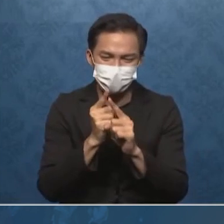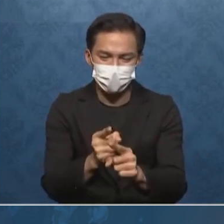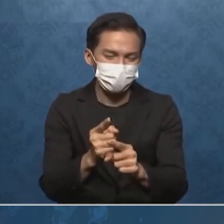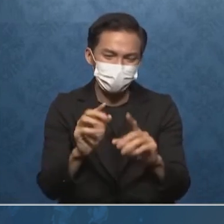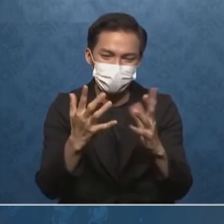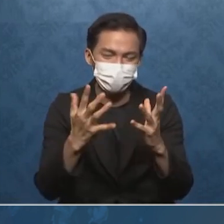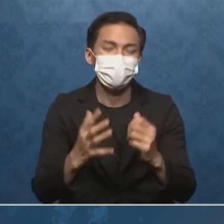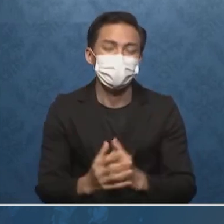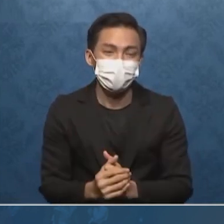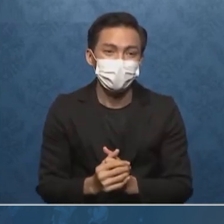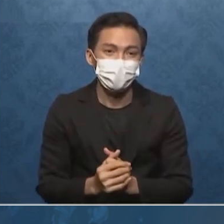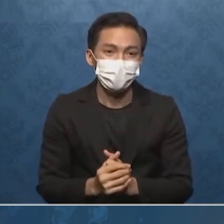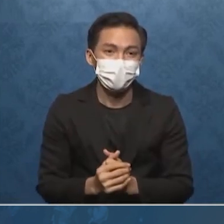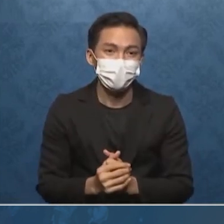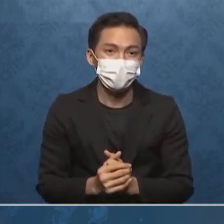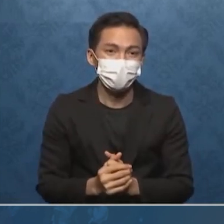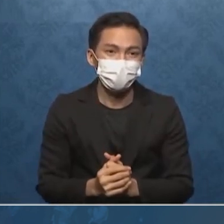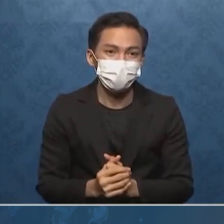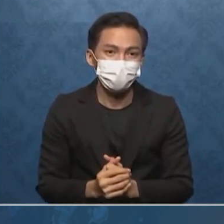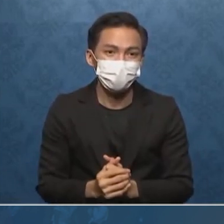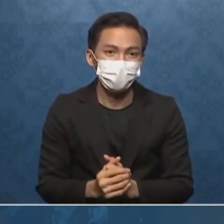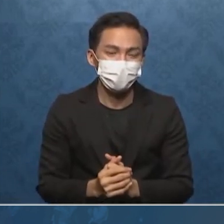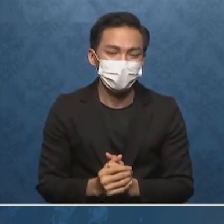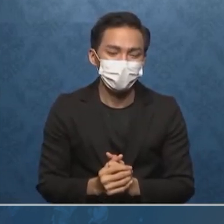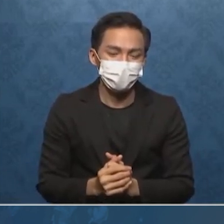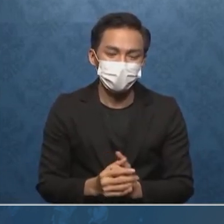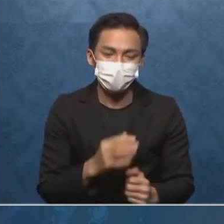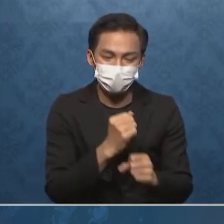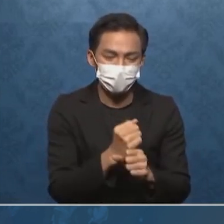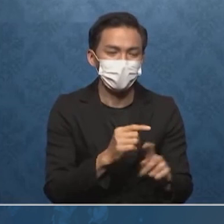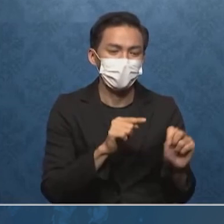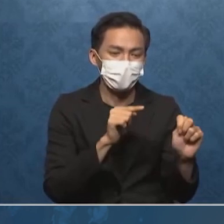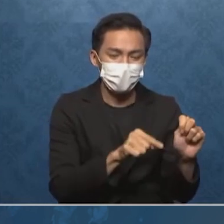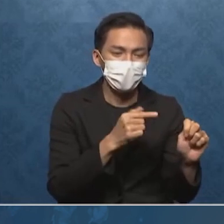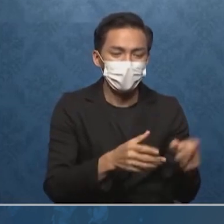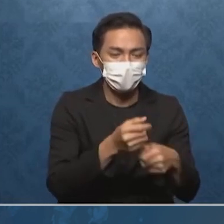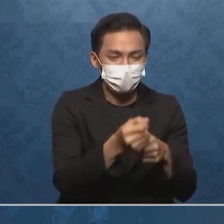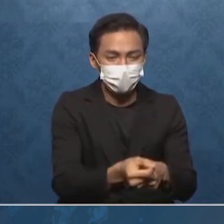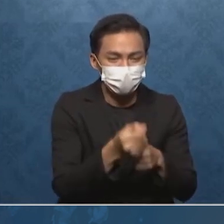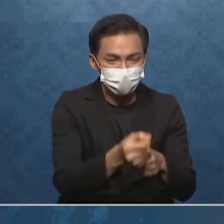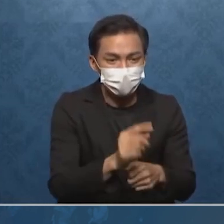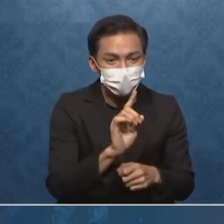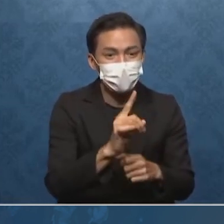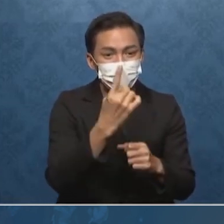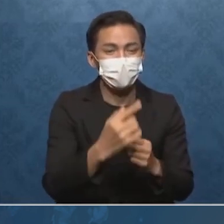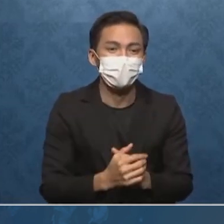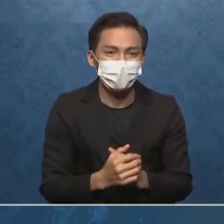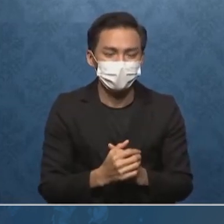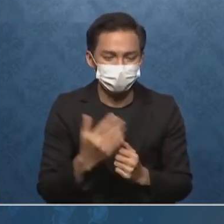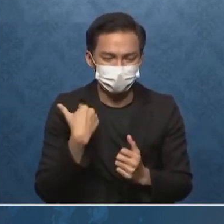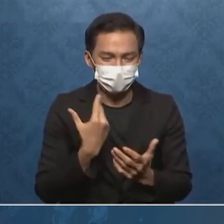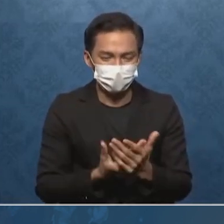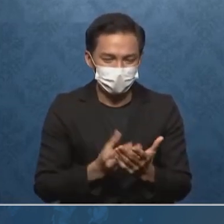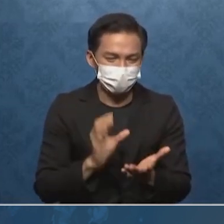วัตถุประสงค์และยังไงครับก็เริ่มโครงการหนึ่งตำบลหนึ่งเกษตรทฤษฎีใหม่นะครับมีการ